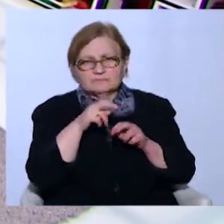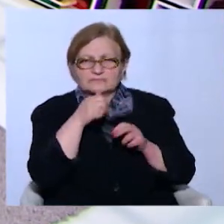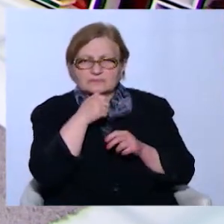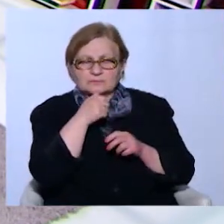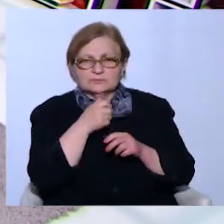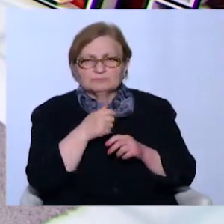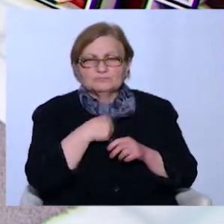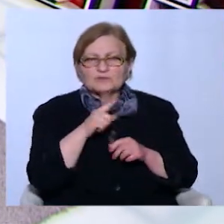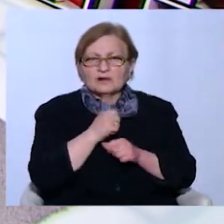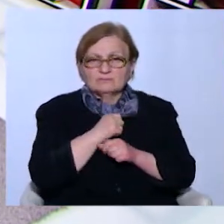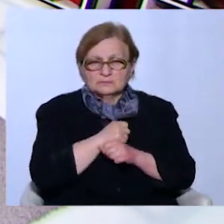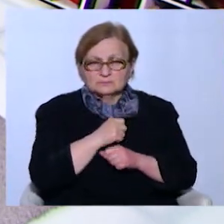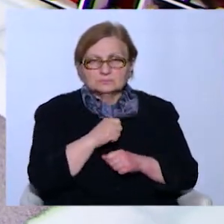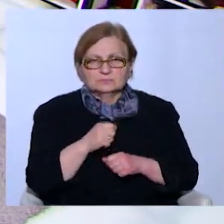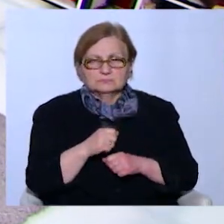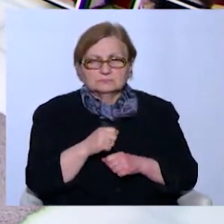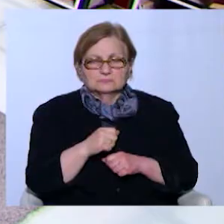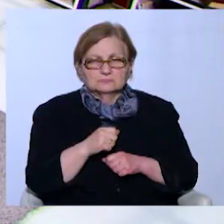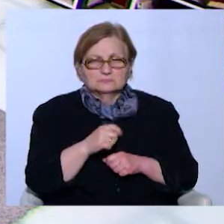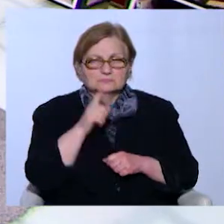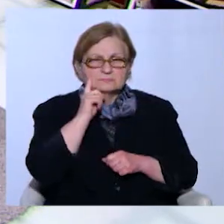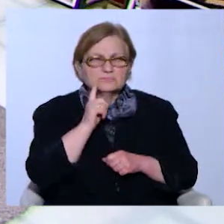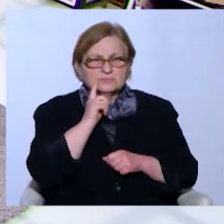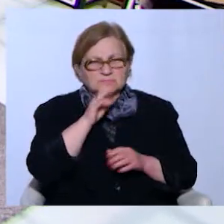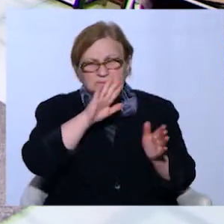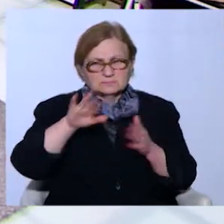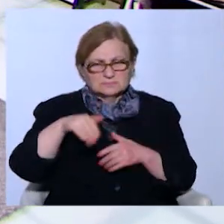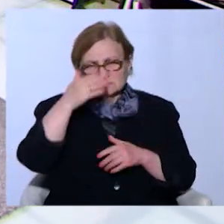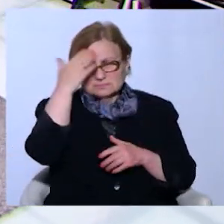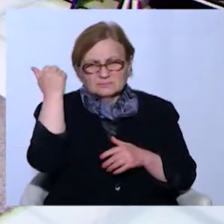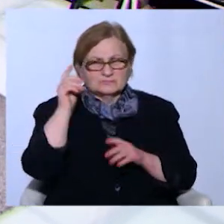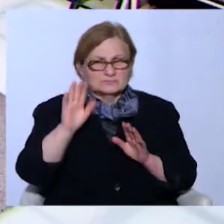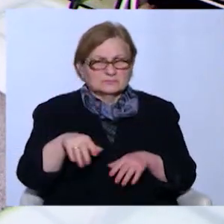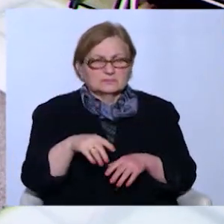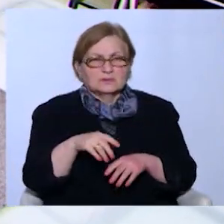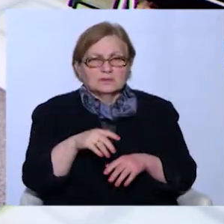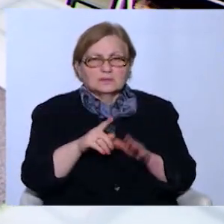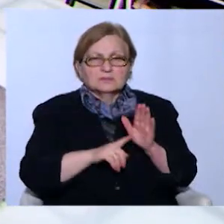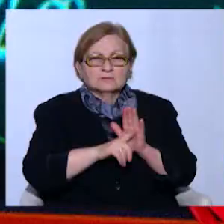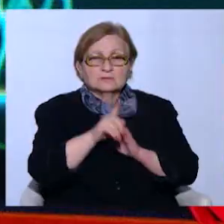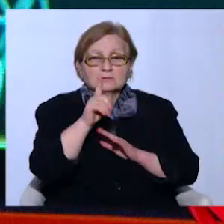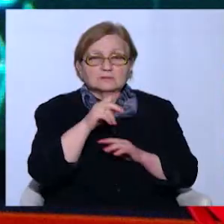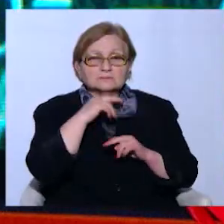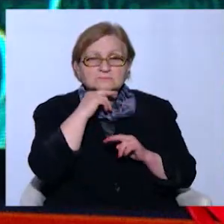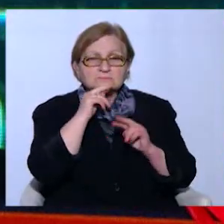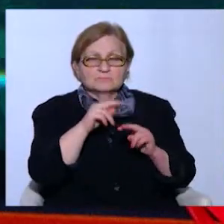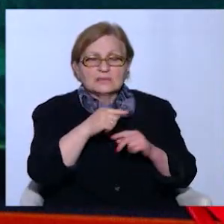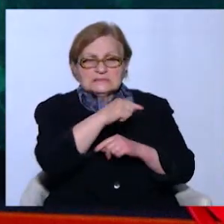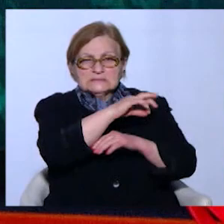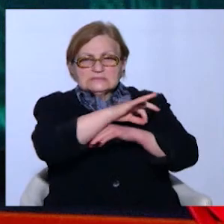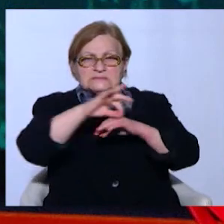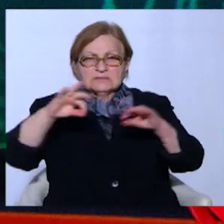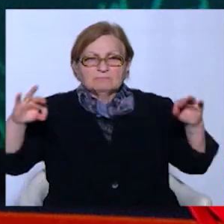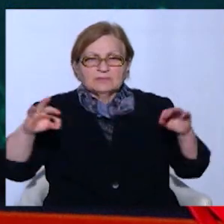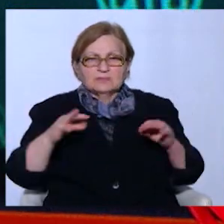მოვიქცეთ ასე. დროები დავივიწყოთ ჭიანჭველა და დაკვირვება დავიწყოთ წრფიდან. და დავაკვირდეთ წრფის